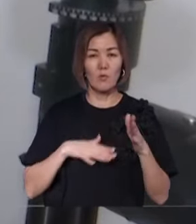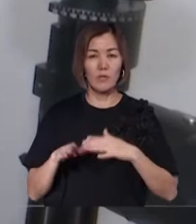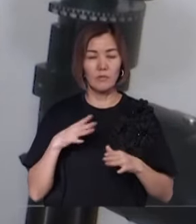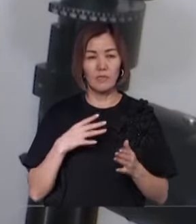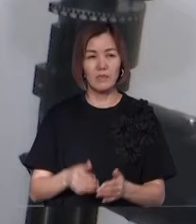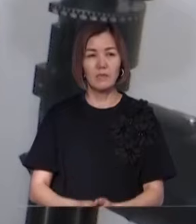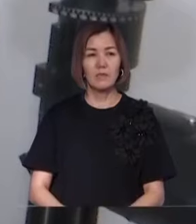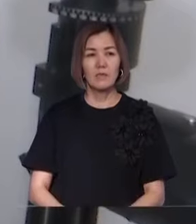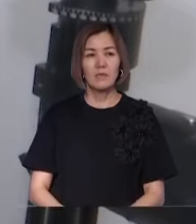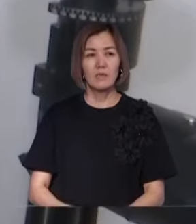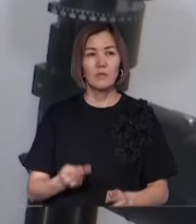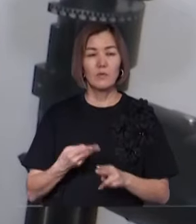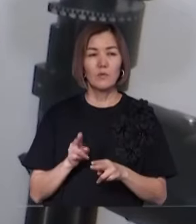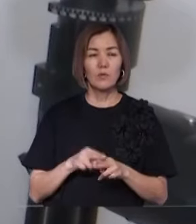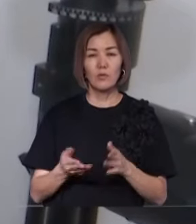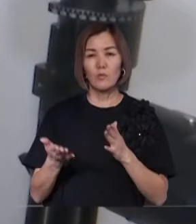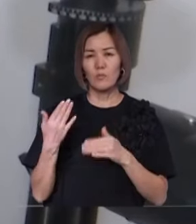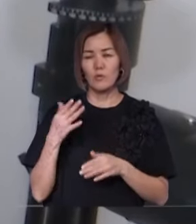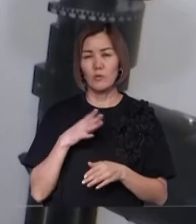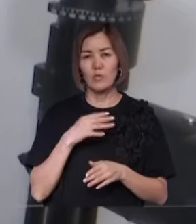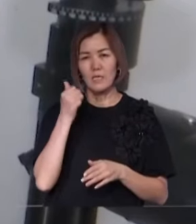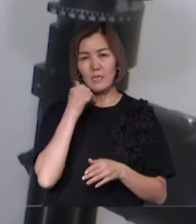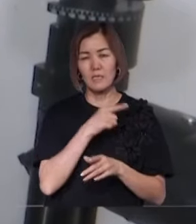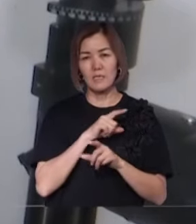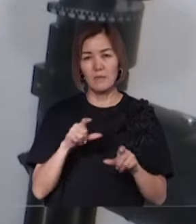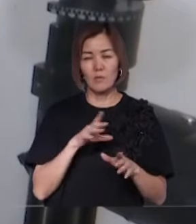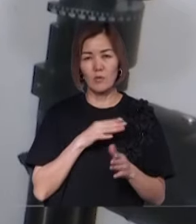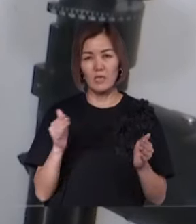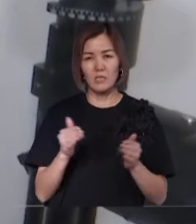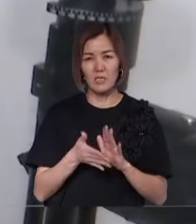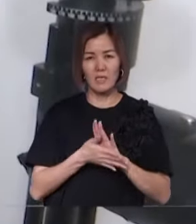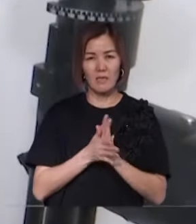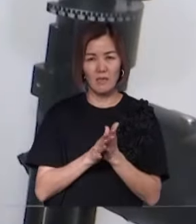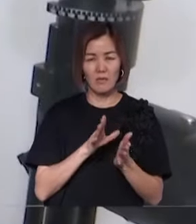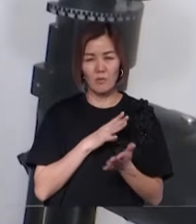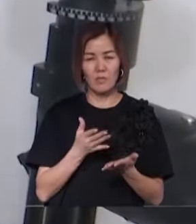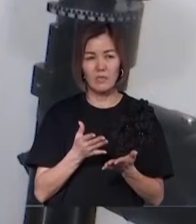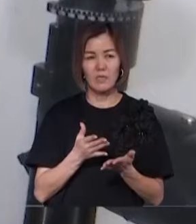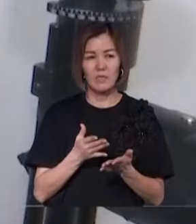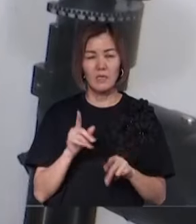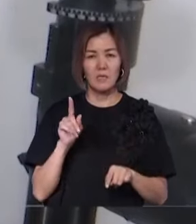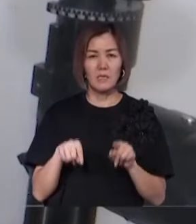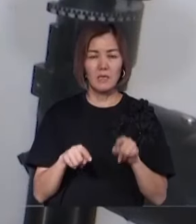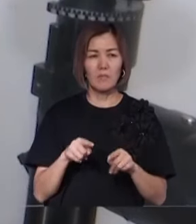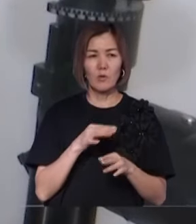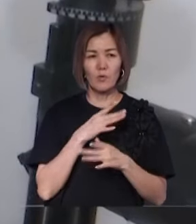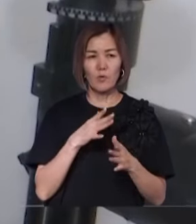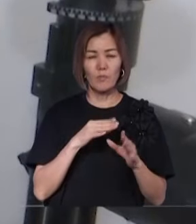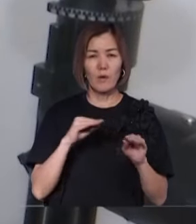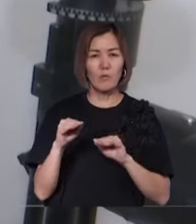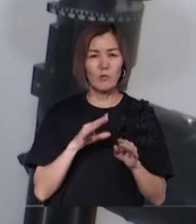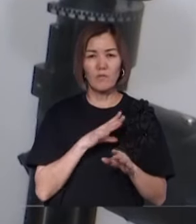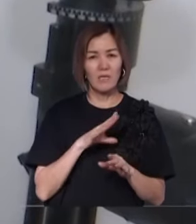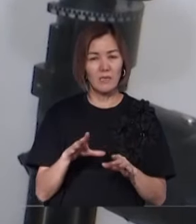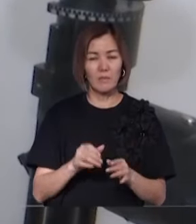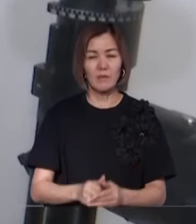жатырмыз. Өйткен себебі бұрынғы амбулаториямыз кішкентай болды. Және кейбір көпшілік аппарат болған